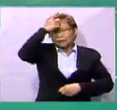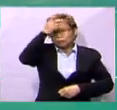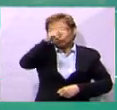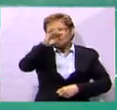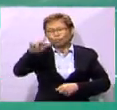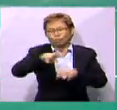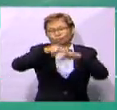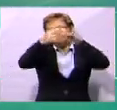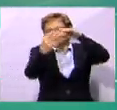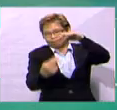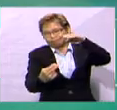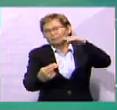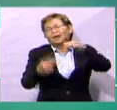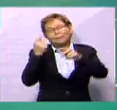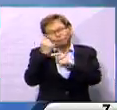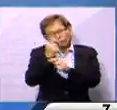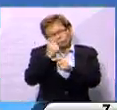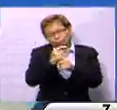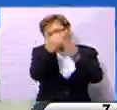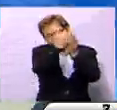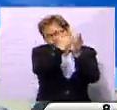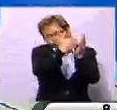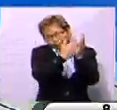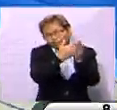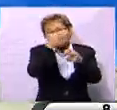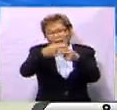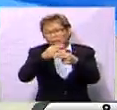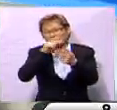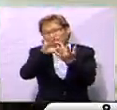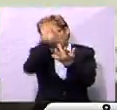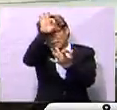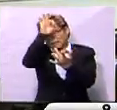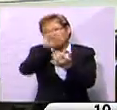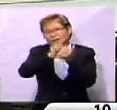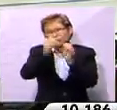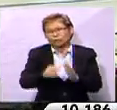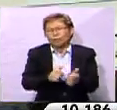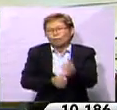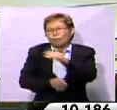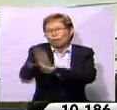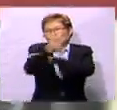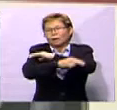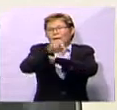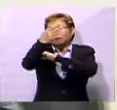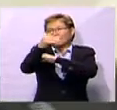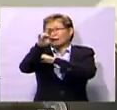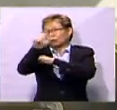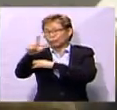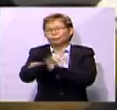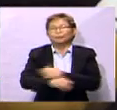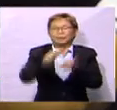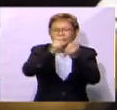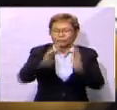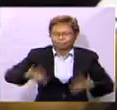pandalila rinong masih dikekalkan manakala antara nama yang tidak dipilih ialah atlet pecut negara Khairul Hafiz jantan dan